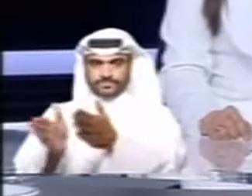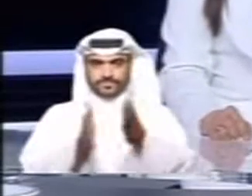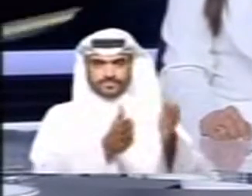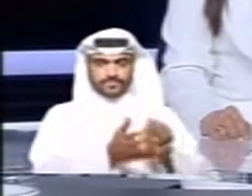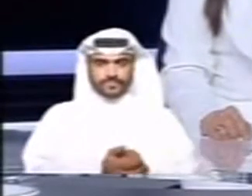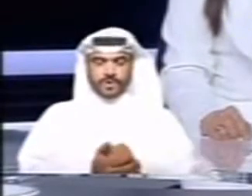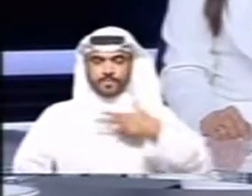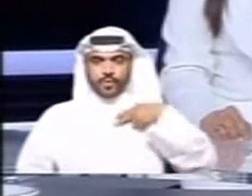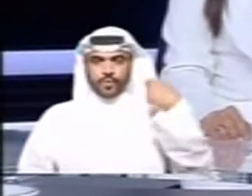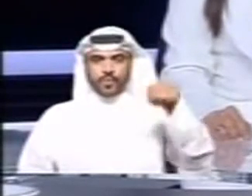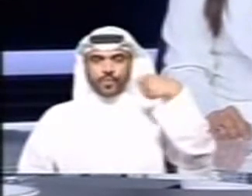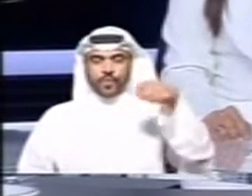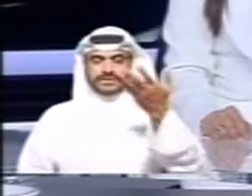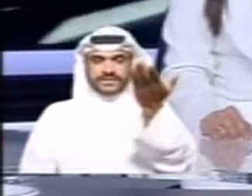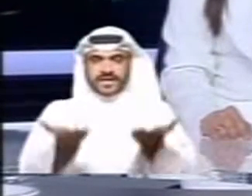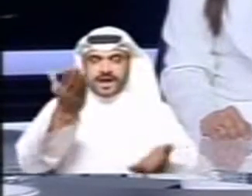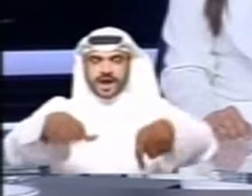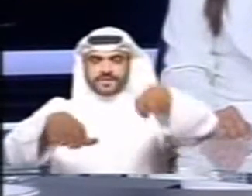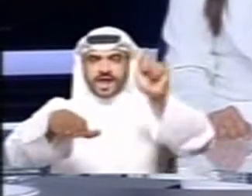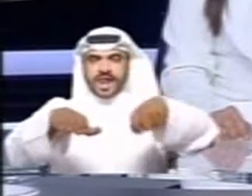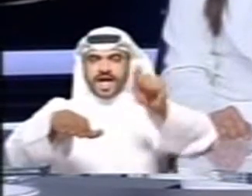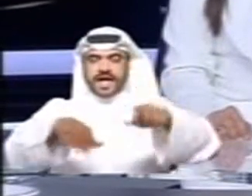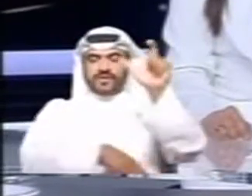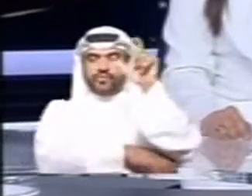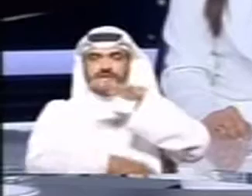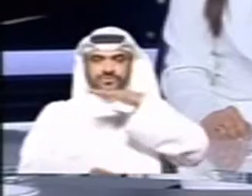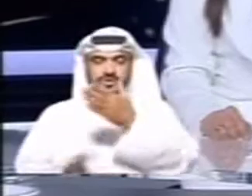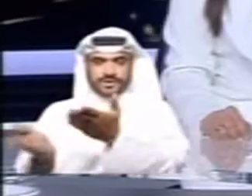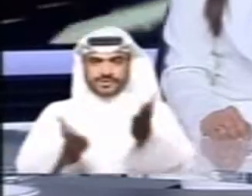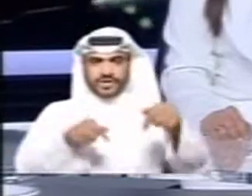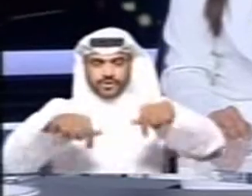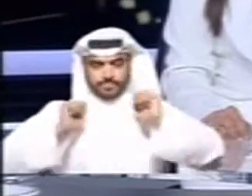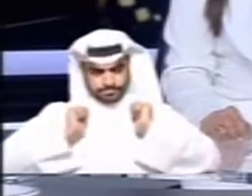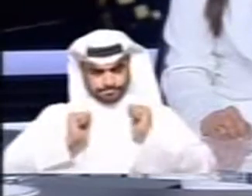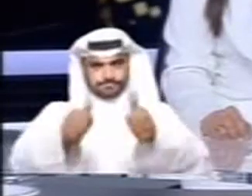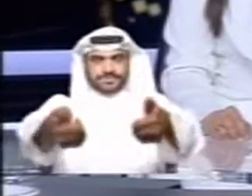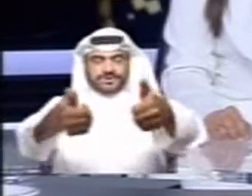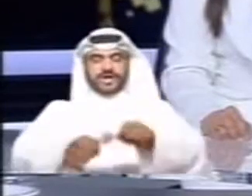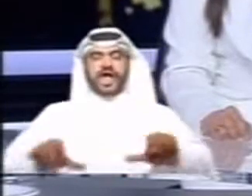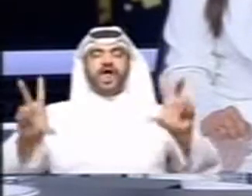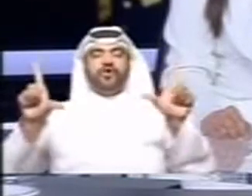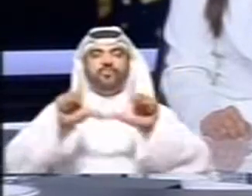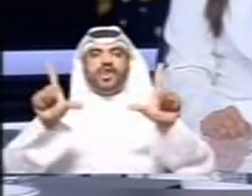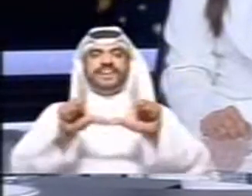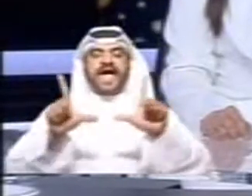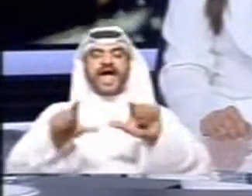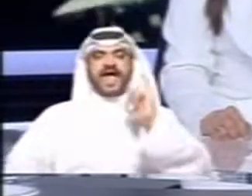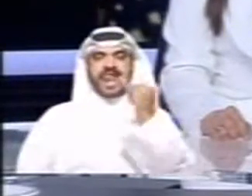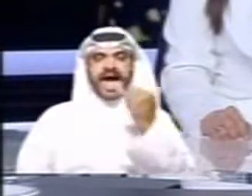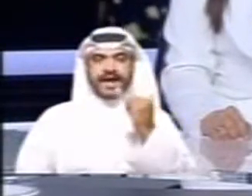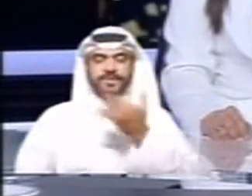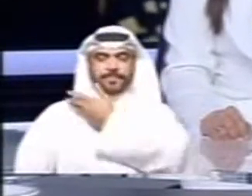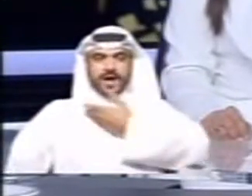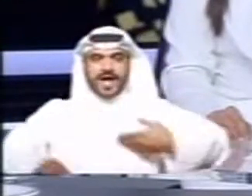بحضور وزير العدل ووزير الأوقاف والشؤون الإسلامية الدكتور فهد العفاسي، انطلقت أعمال الملتقى العربي الثالث للقضاء الإداري